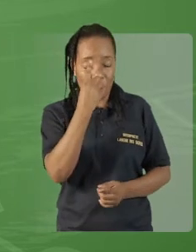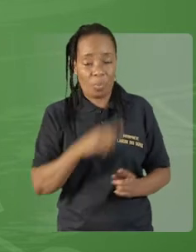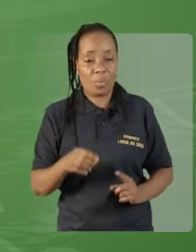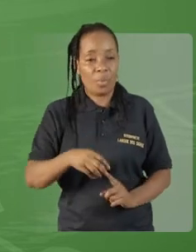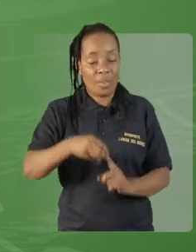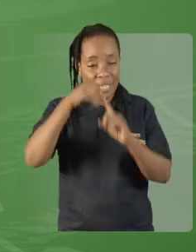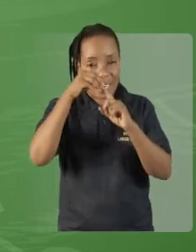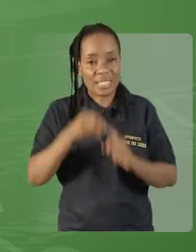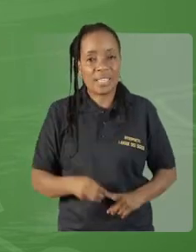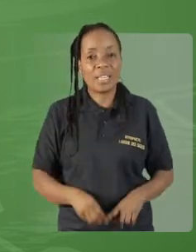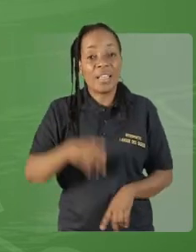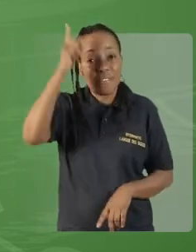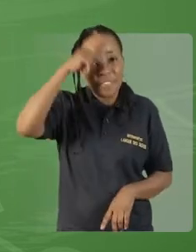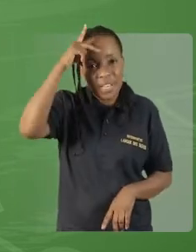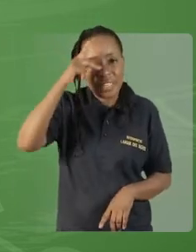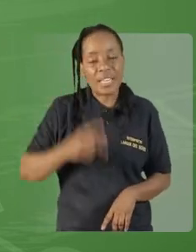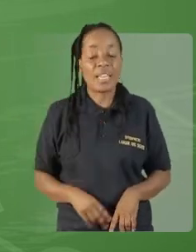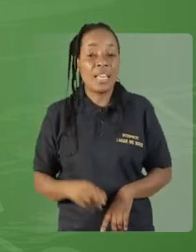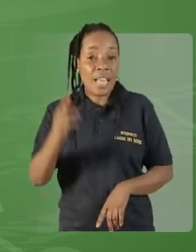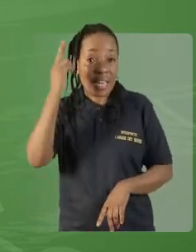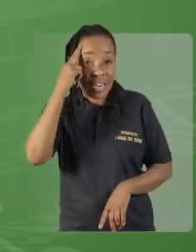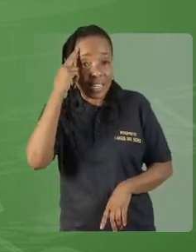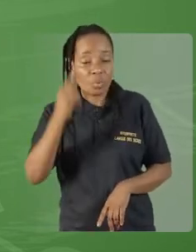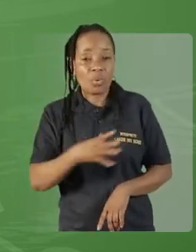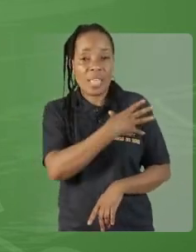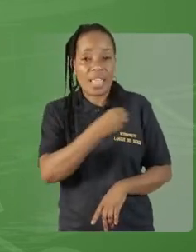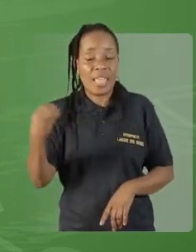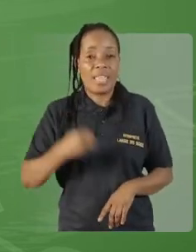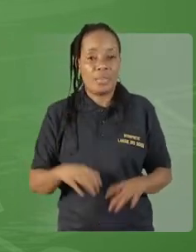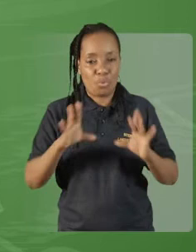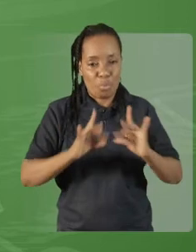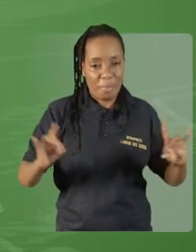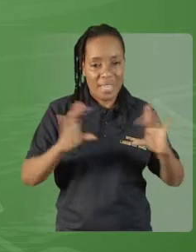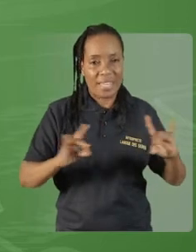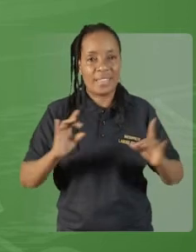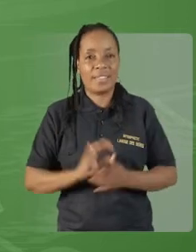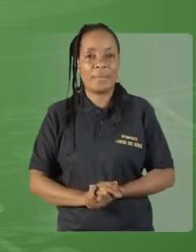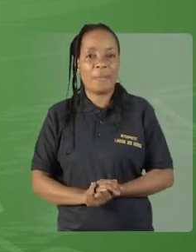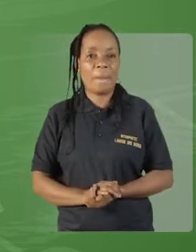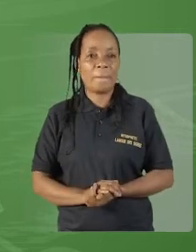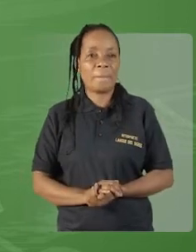caractérisation de la philosophie, de la raison et du mythe.